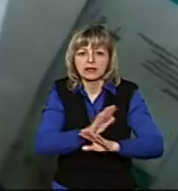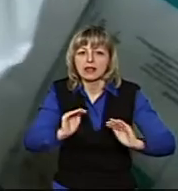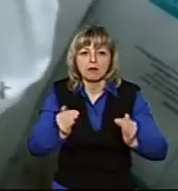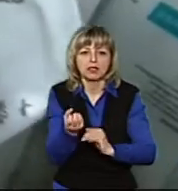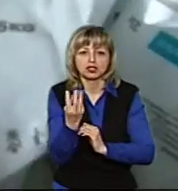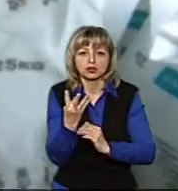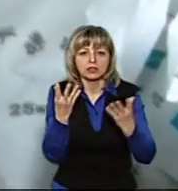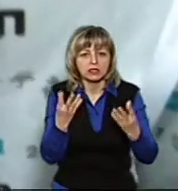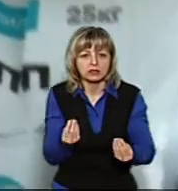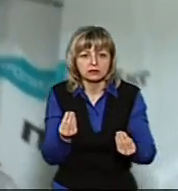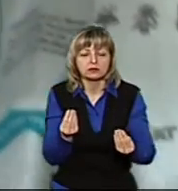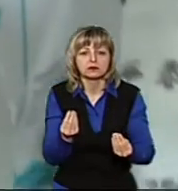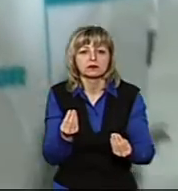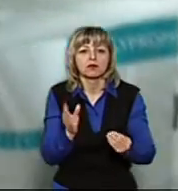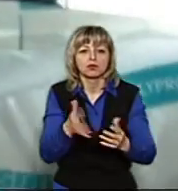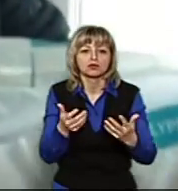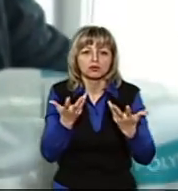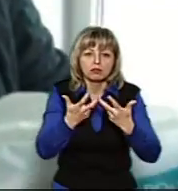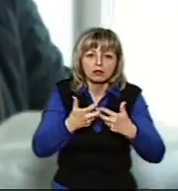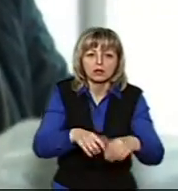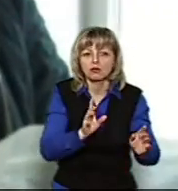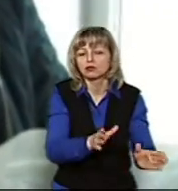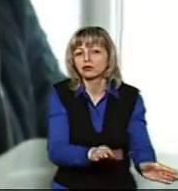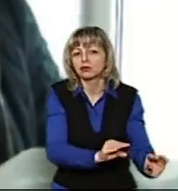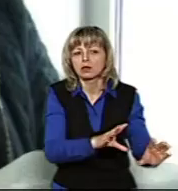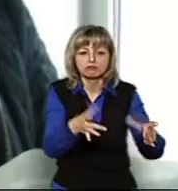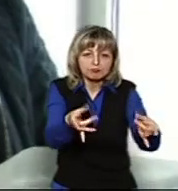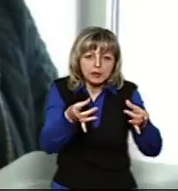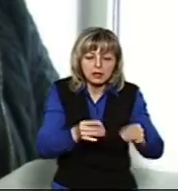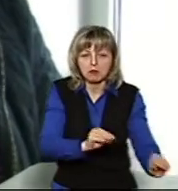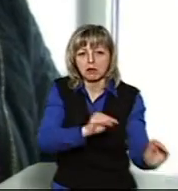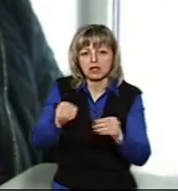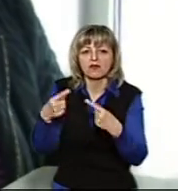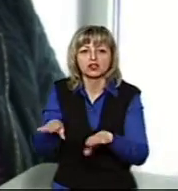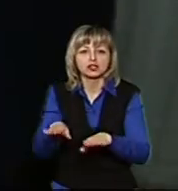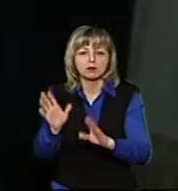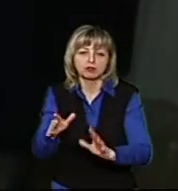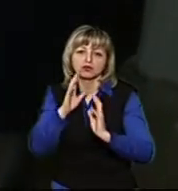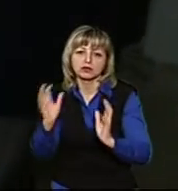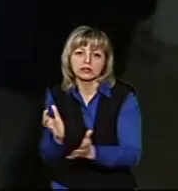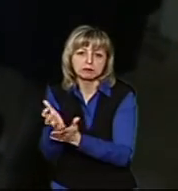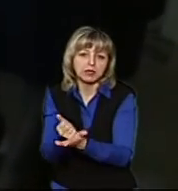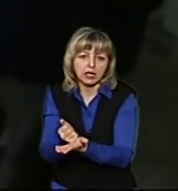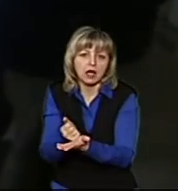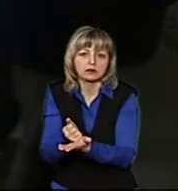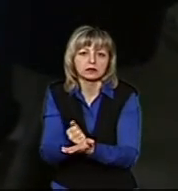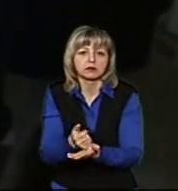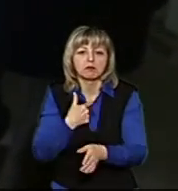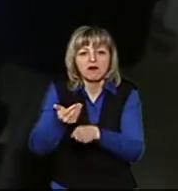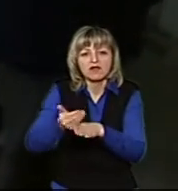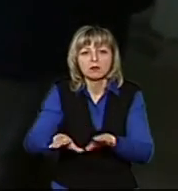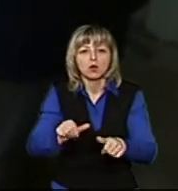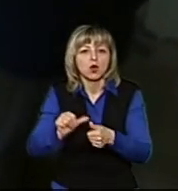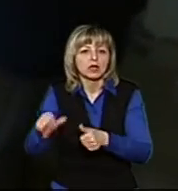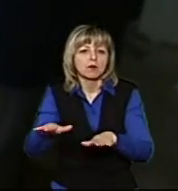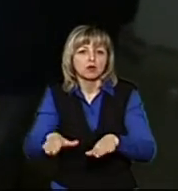днів. Помарковані будуть і будуть перекладені в інше місце і також будуть зберігатися. Ми відведемо до спеціальне місце в